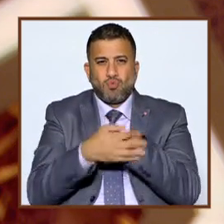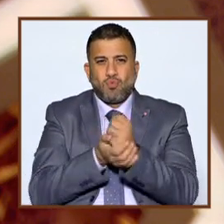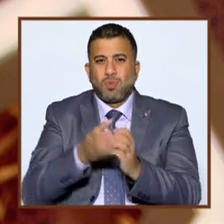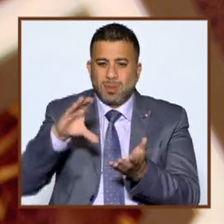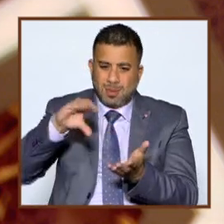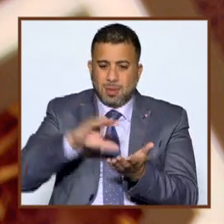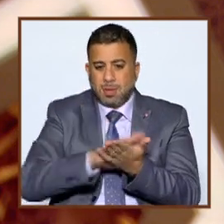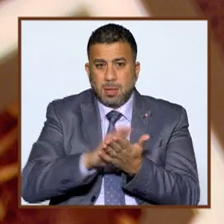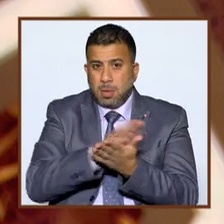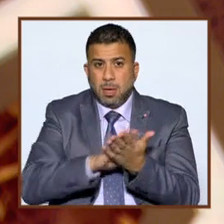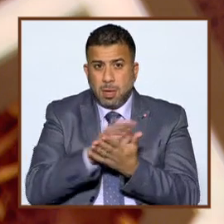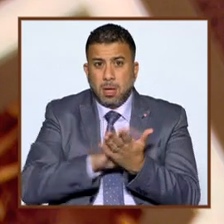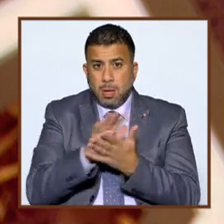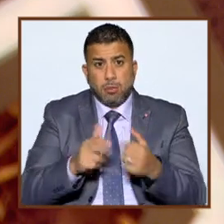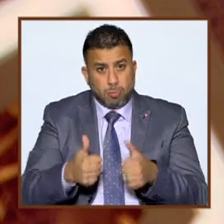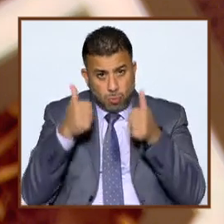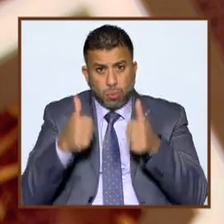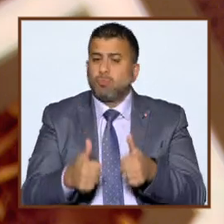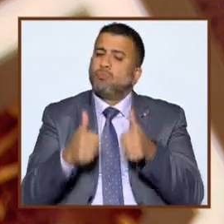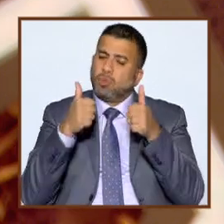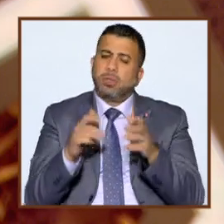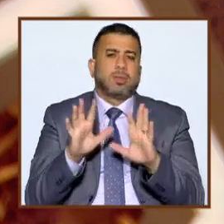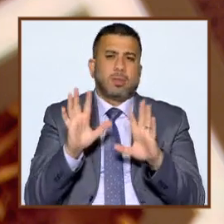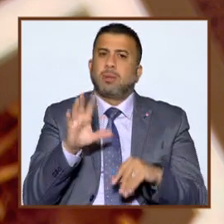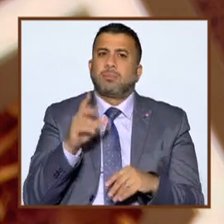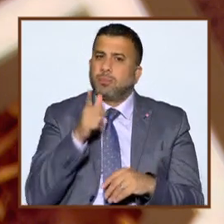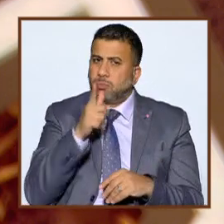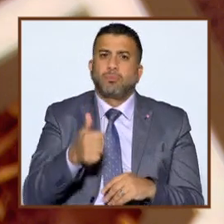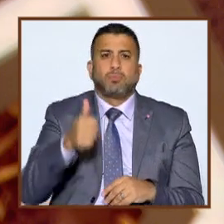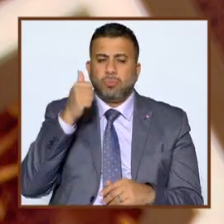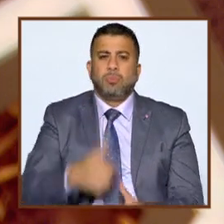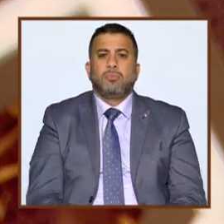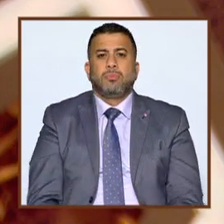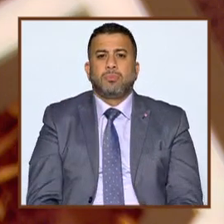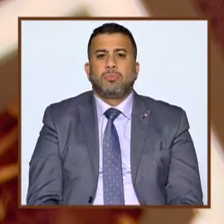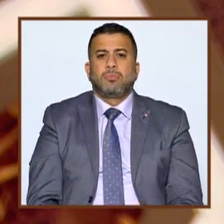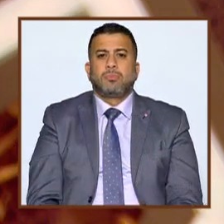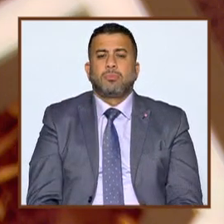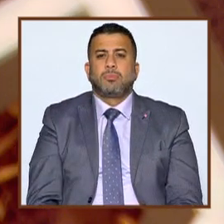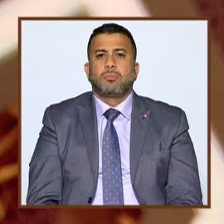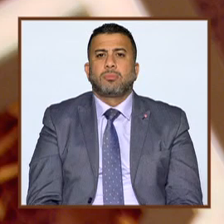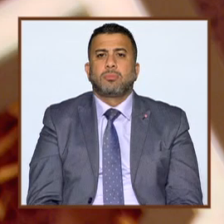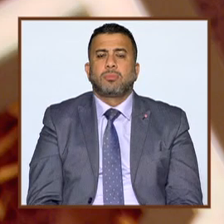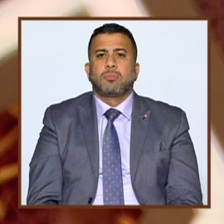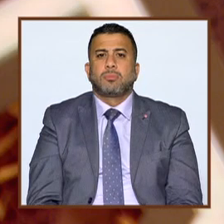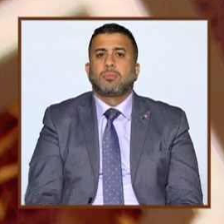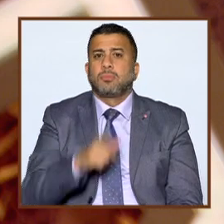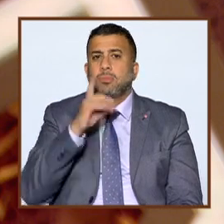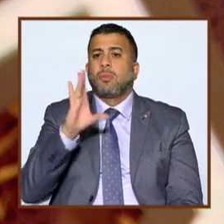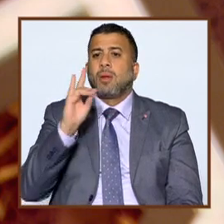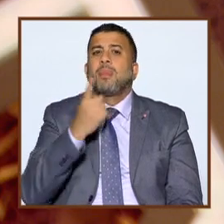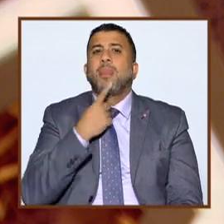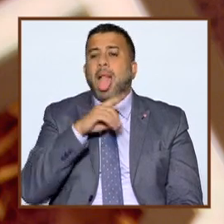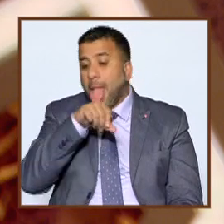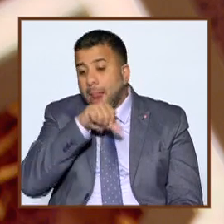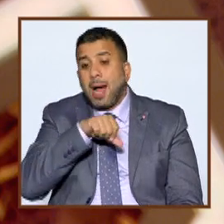الآن التي قد تؤدي دور كبير جدا يفوق دور التراب، هذا هو الراجح. بالنسبة للعاب الكلب